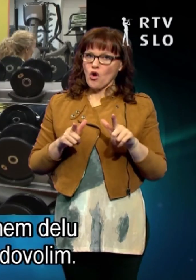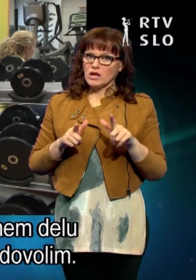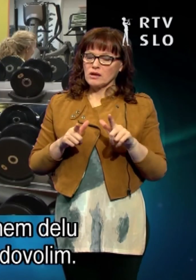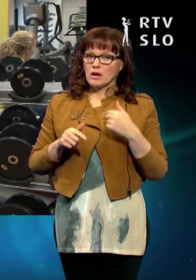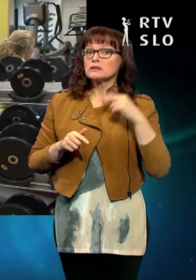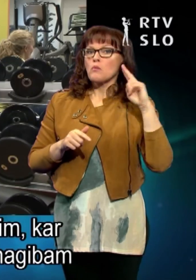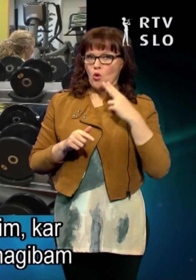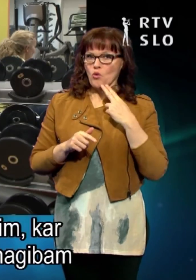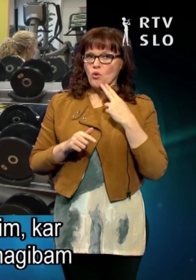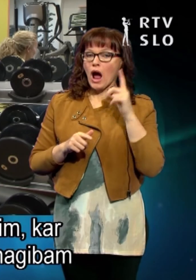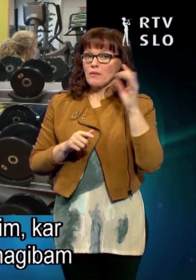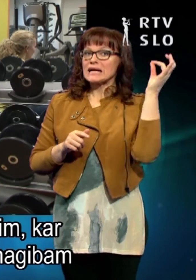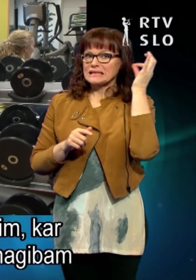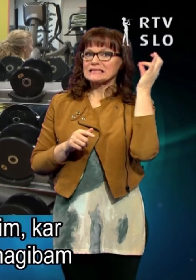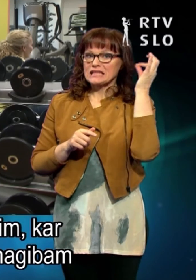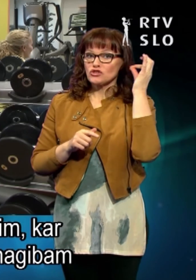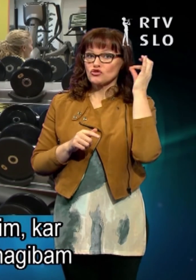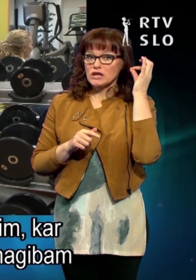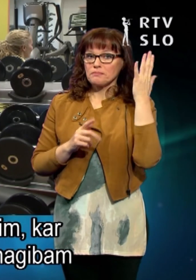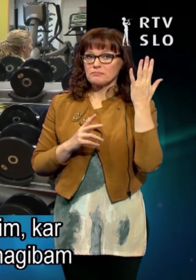Sem gluha, ampak slišim,